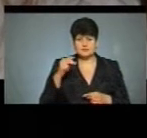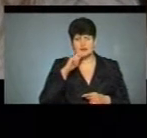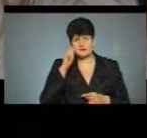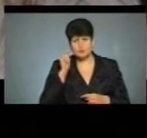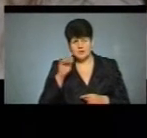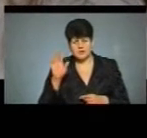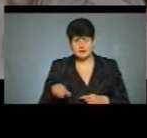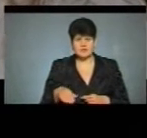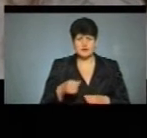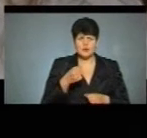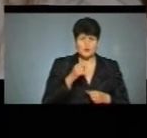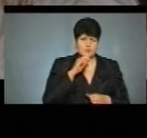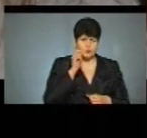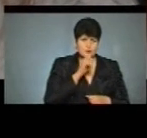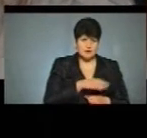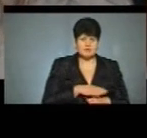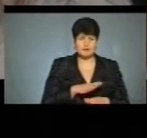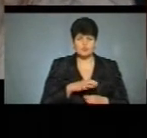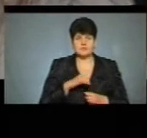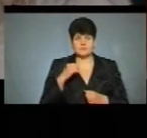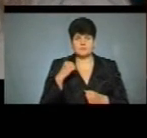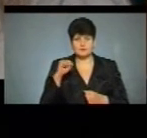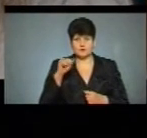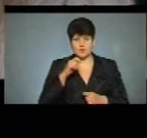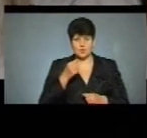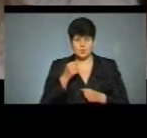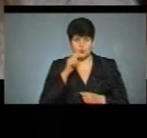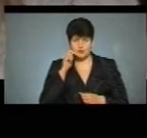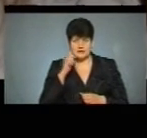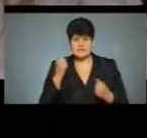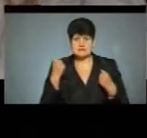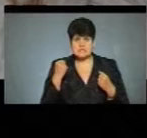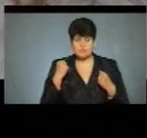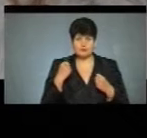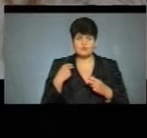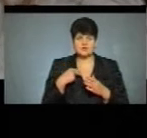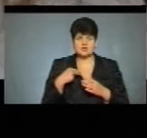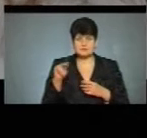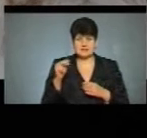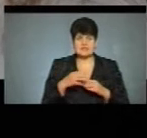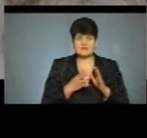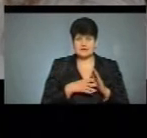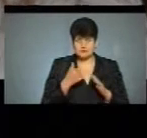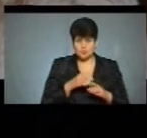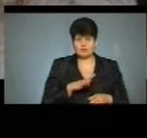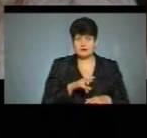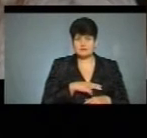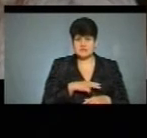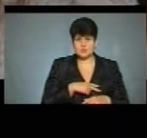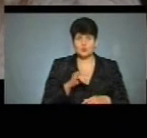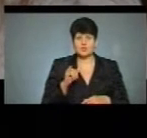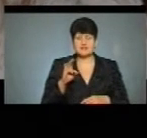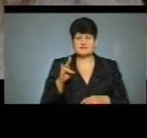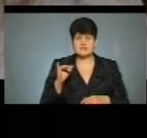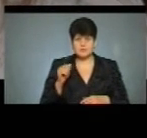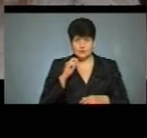України, і Кубки України. Я стала переможницею Кубку України на зимовому чемпіонаті 19-го року. Я стала призеркою Універсіади